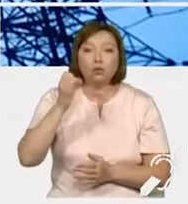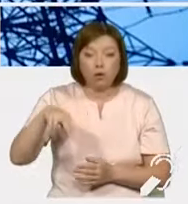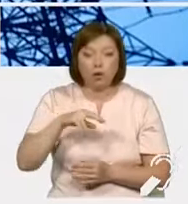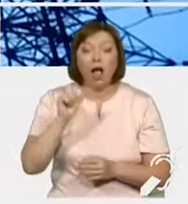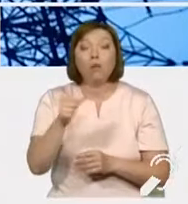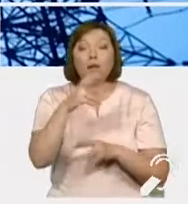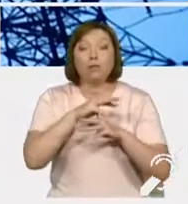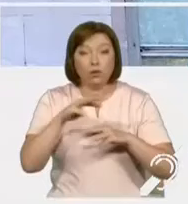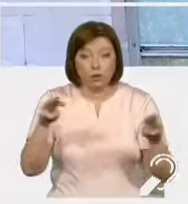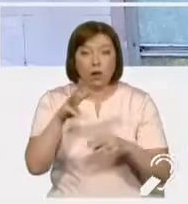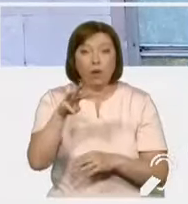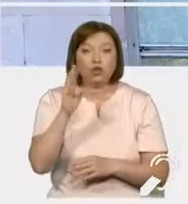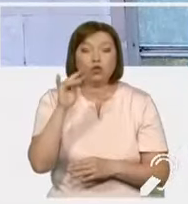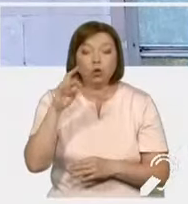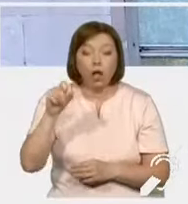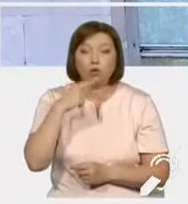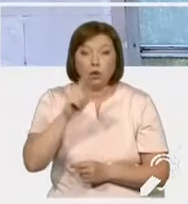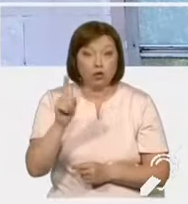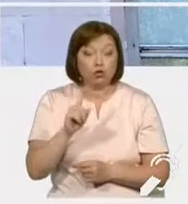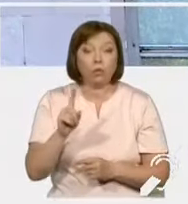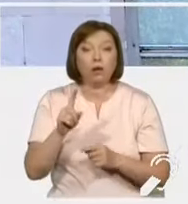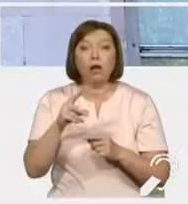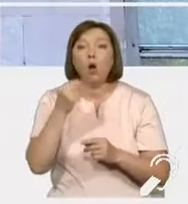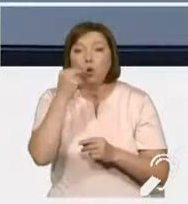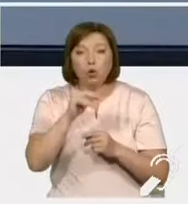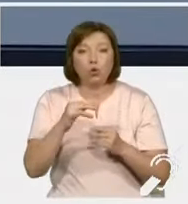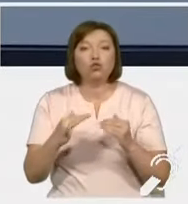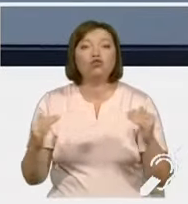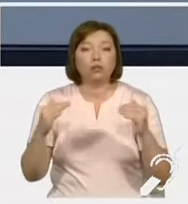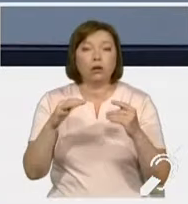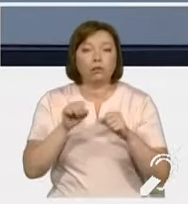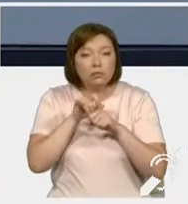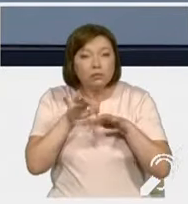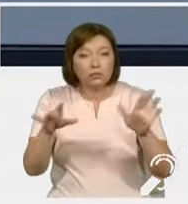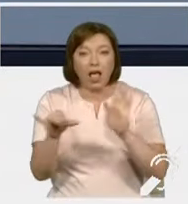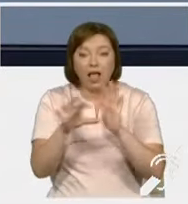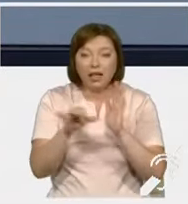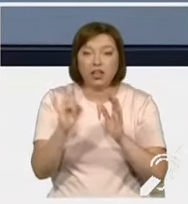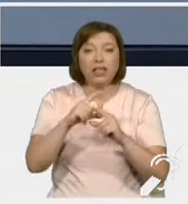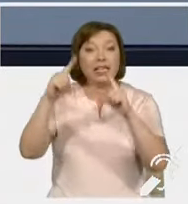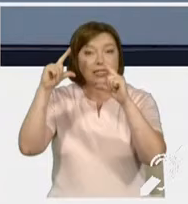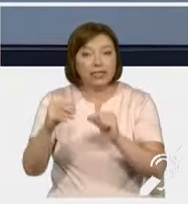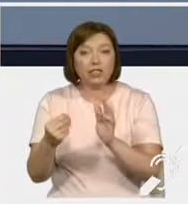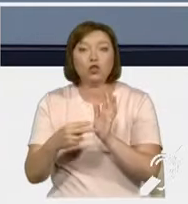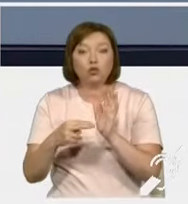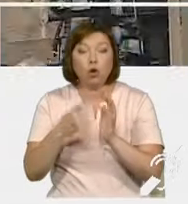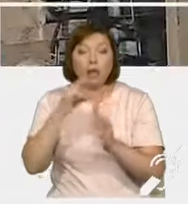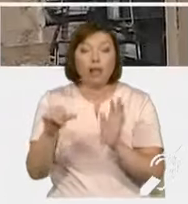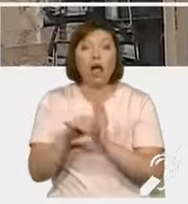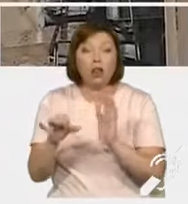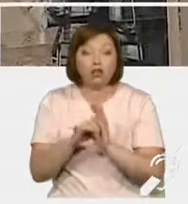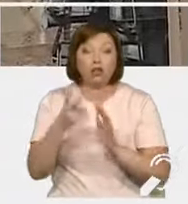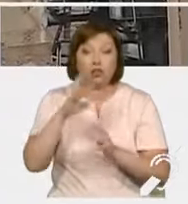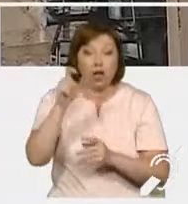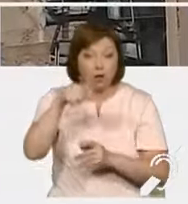prim-ministrul român Marcel Ciolacu a declarat că pentru a echilibra sistemul energetic românesc și a scădea prețurile la curent pentru